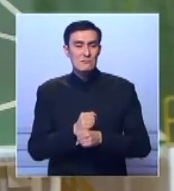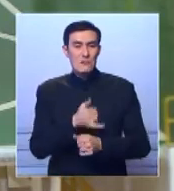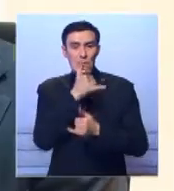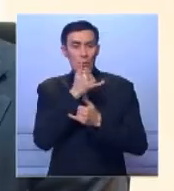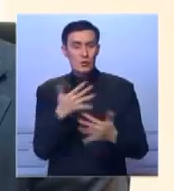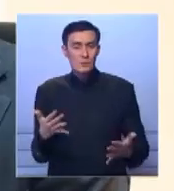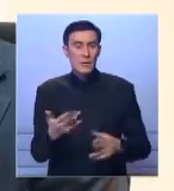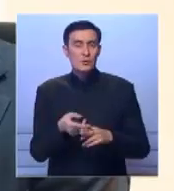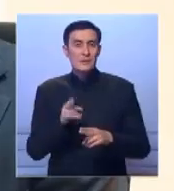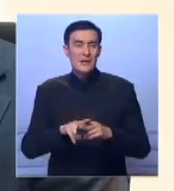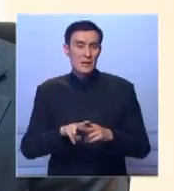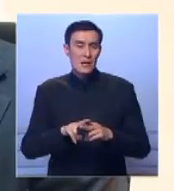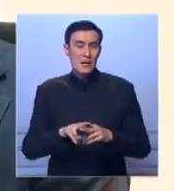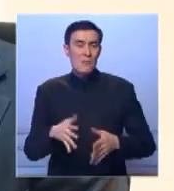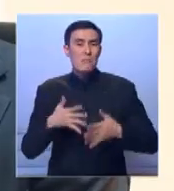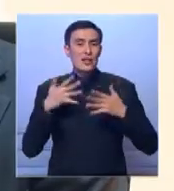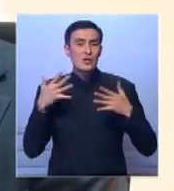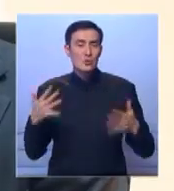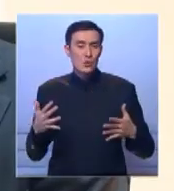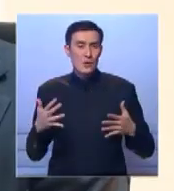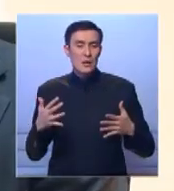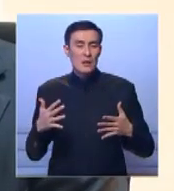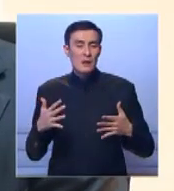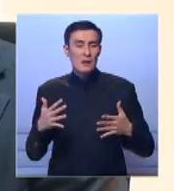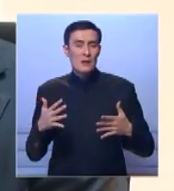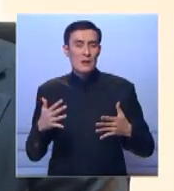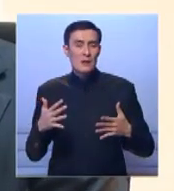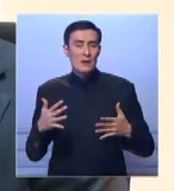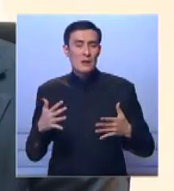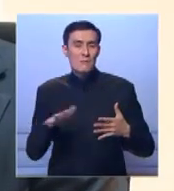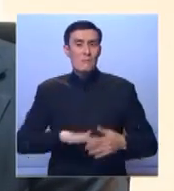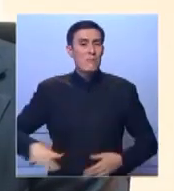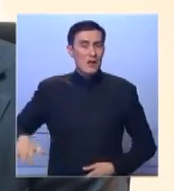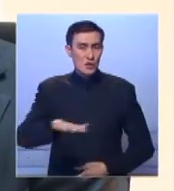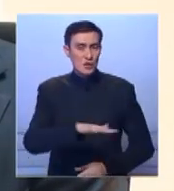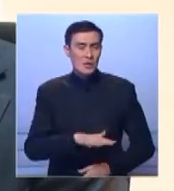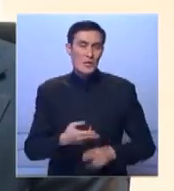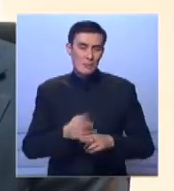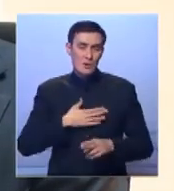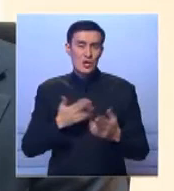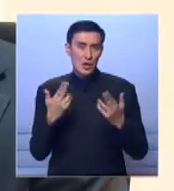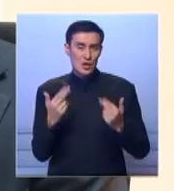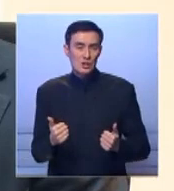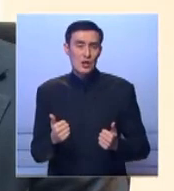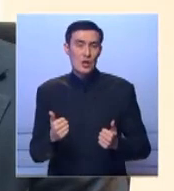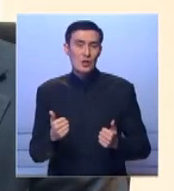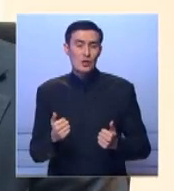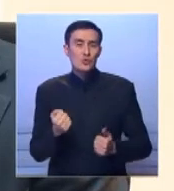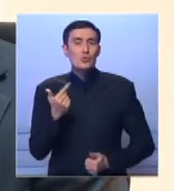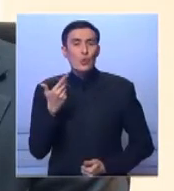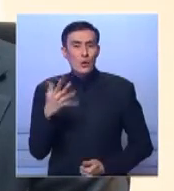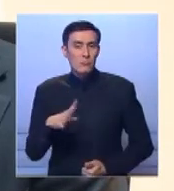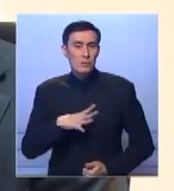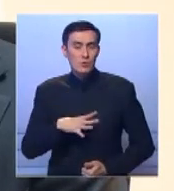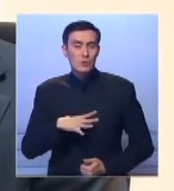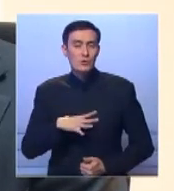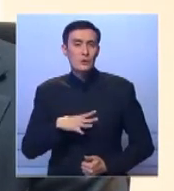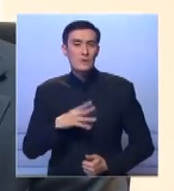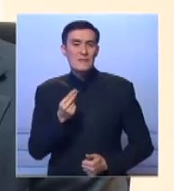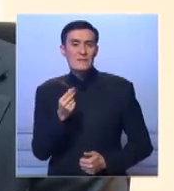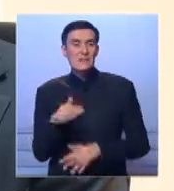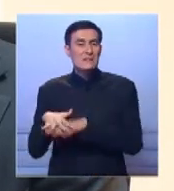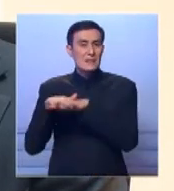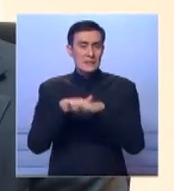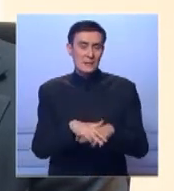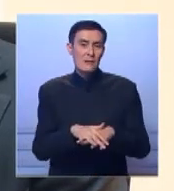Это глобальное гигантское месторождение. Вот, и поэтому мы, конечно, с учетом того уровня инвестиций, которые были в